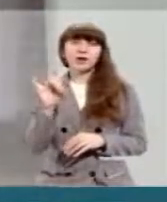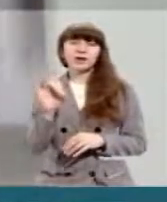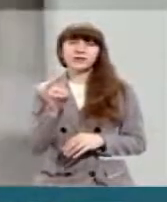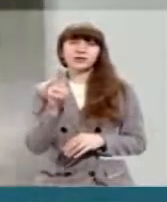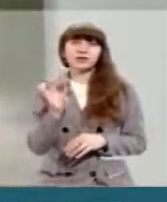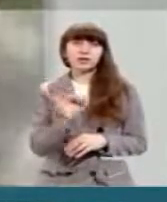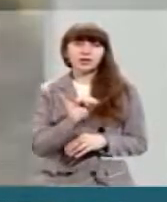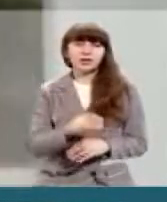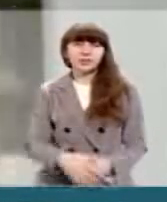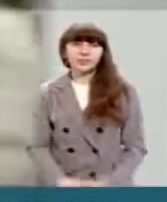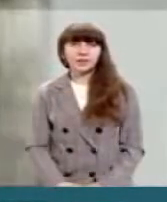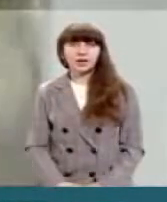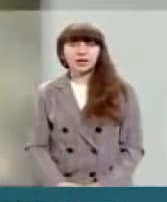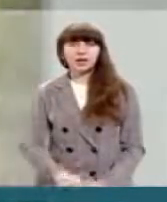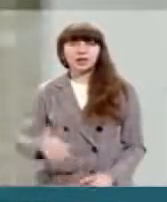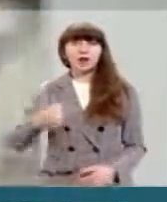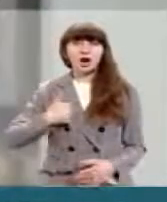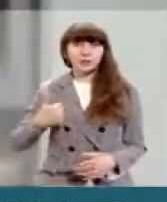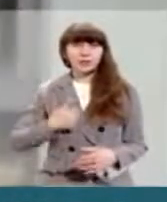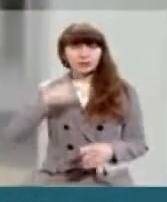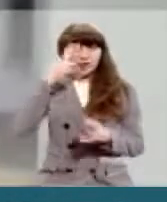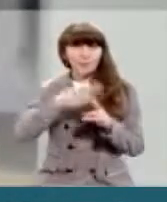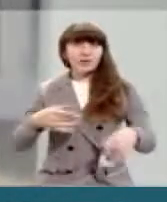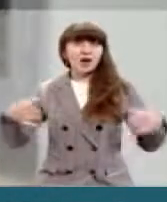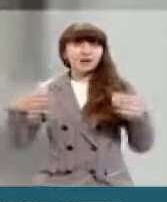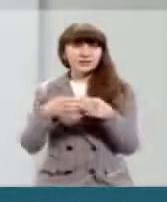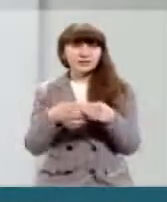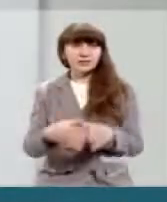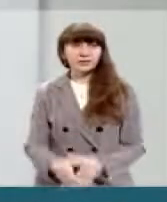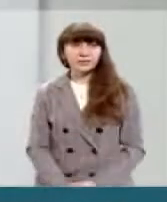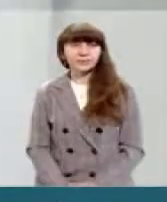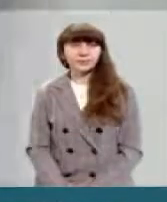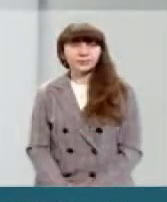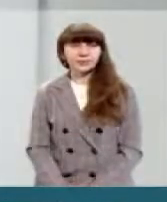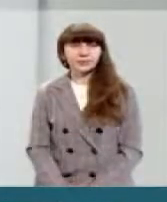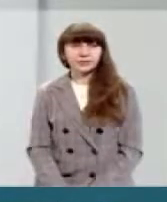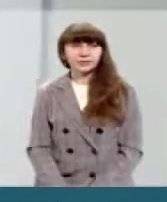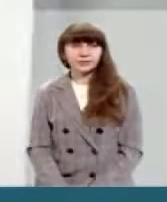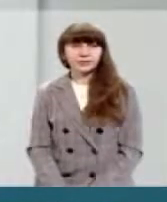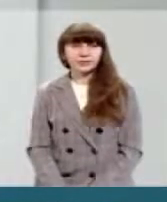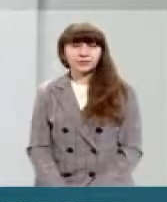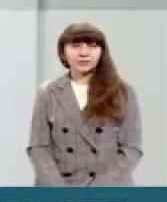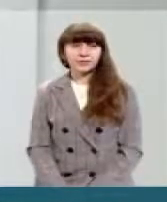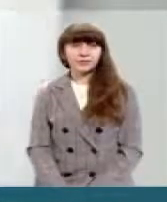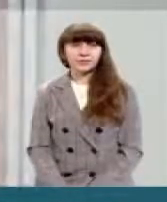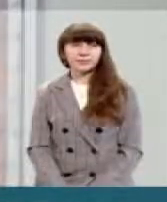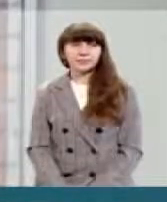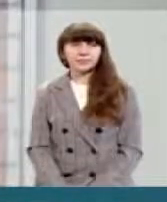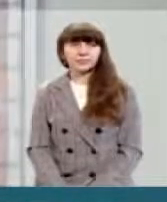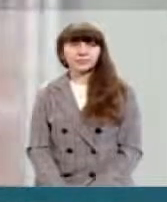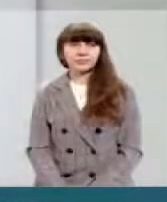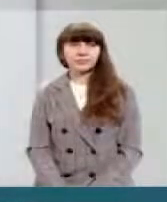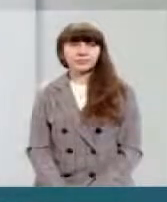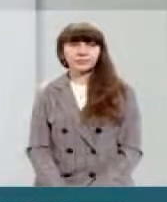Олар Қазақстанның алғашқы бітімгершілері болды. Кітап тұсаукесерін өткізу күні кездейсоқ таңдалған жоқ. Қазақстан тарихында қалған осы бір